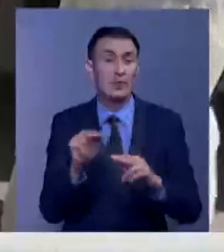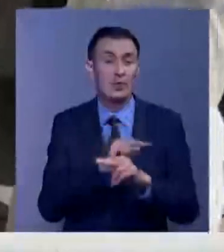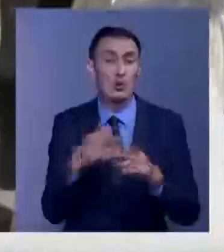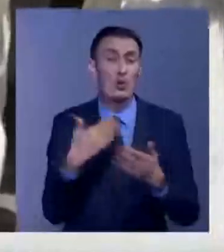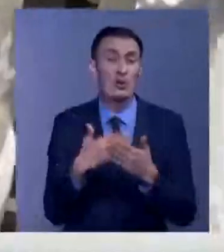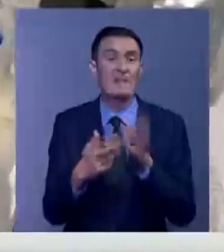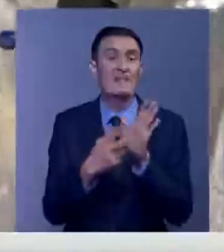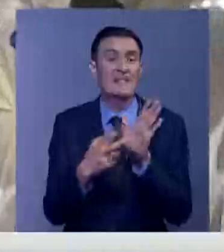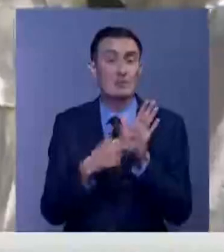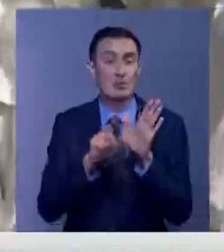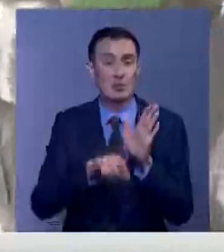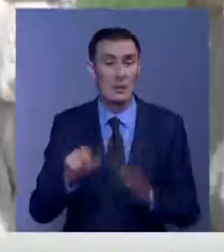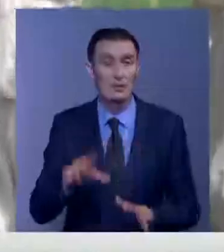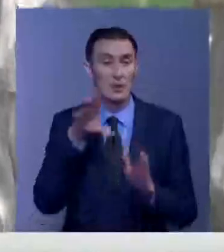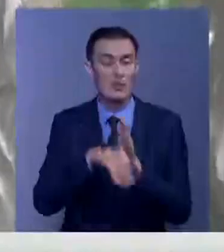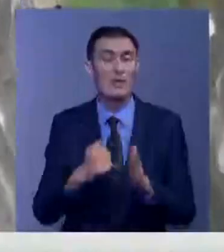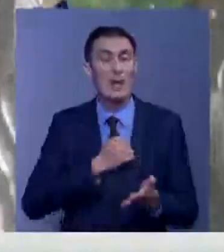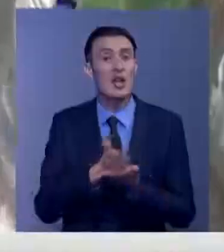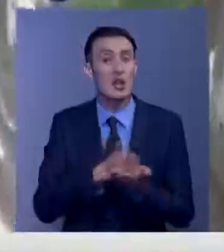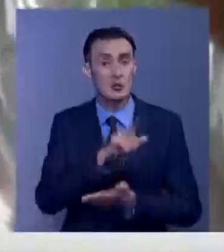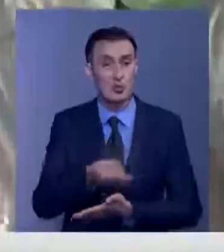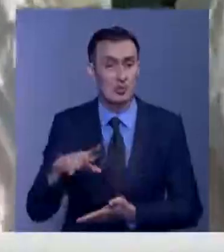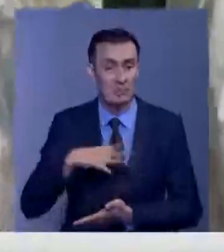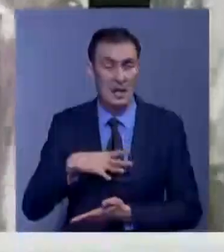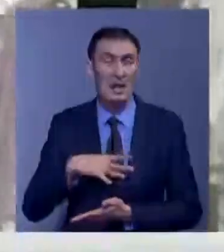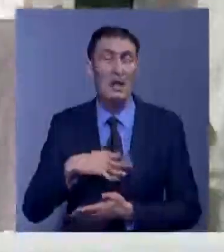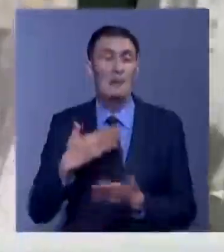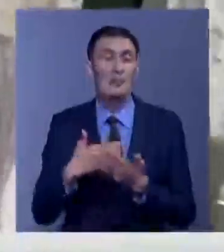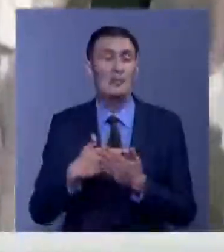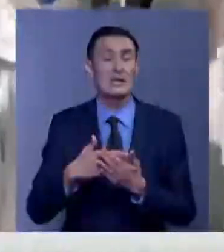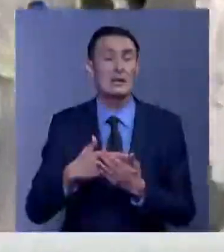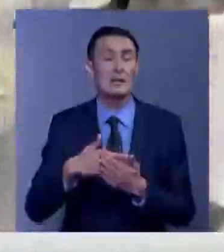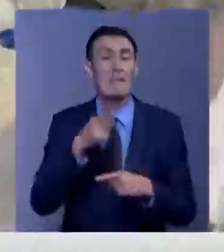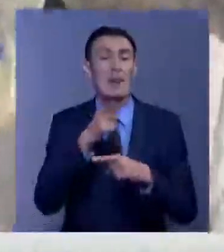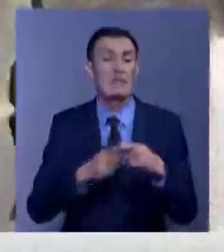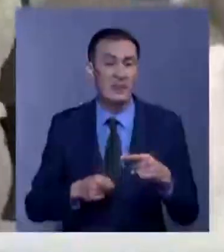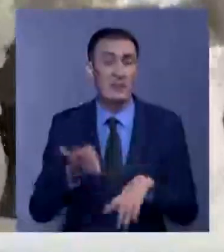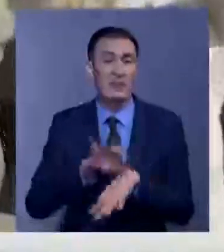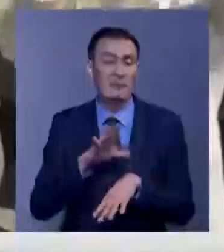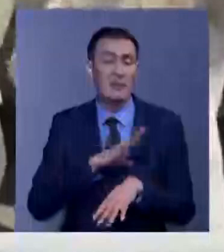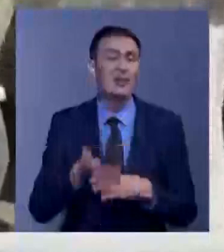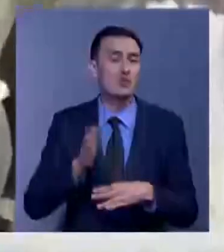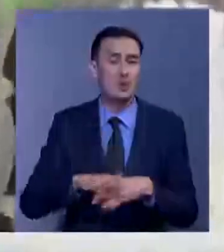около 800 человек, в том числе и военнослужащих. Почти у половины заразившихся